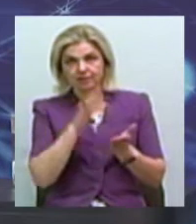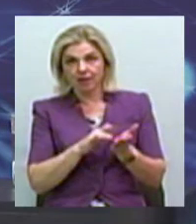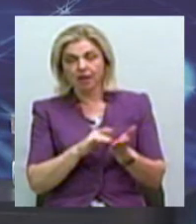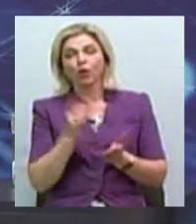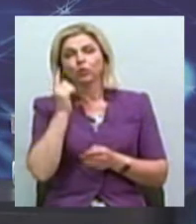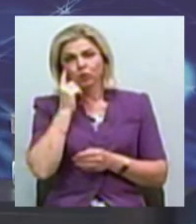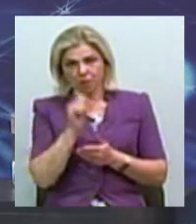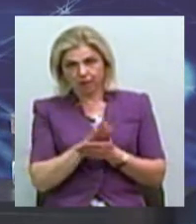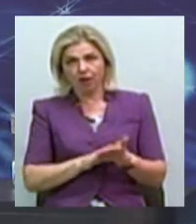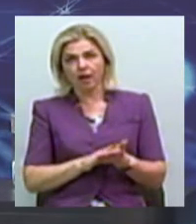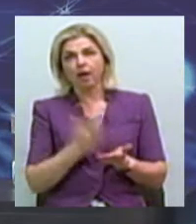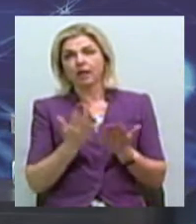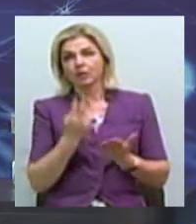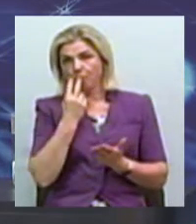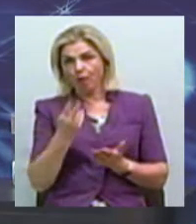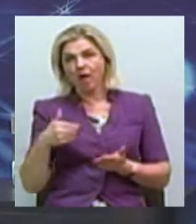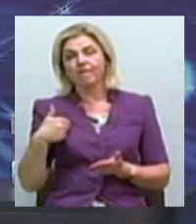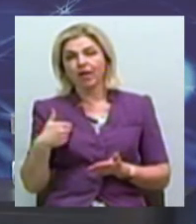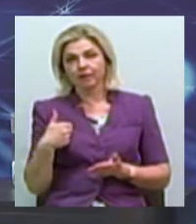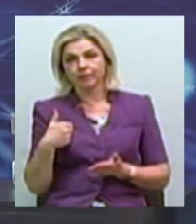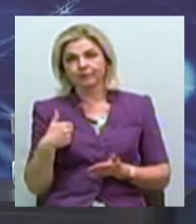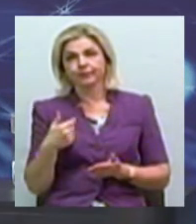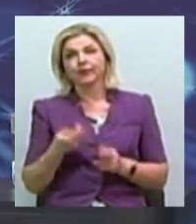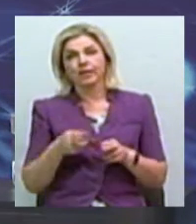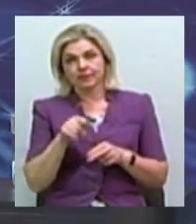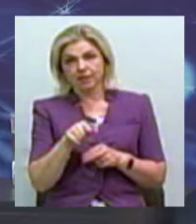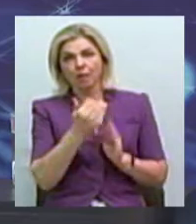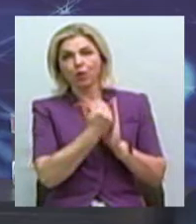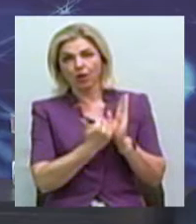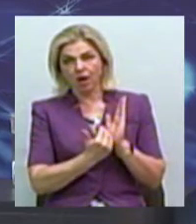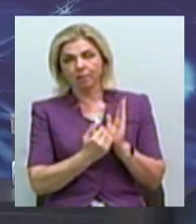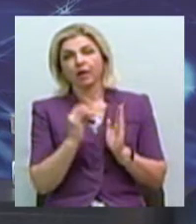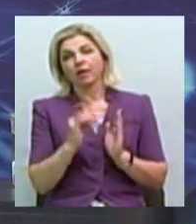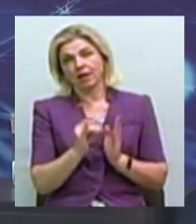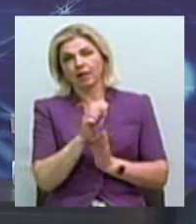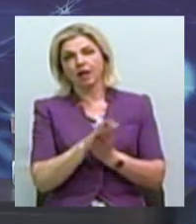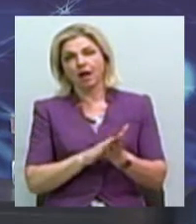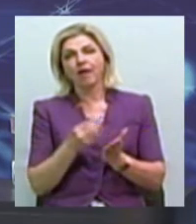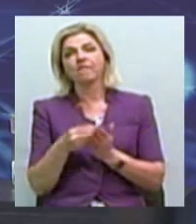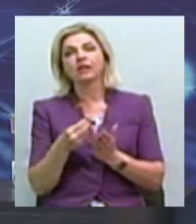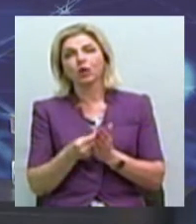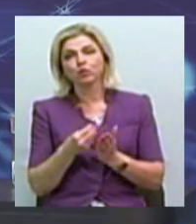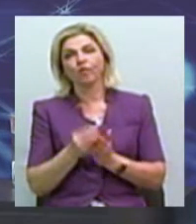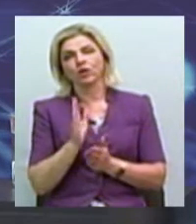надалі, якщо побачать ефект від цієї програми, що і надалі фінансування це може бути збільшено.